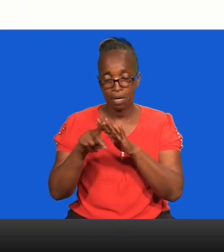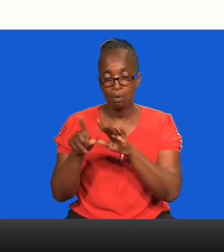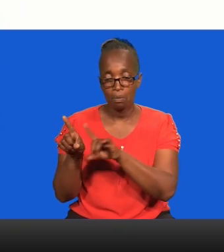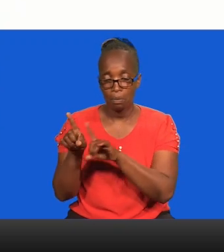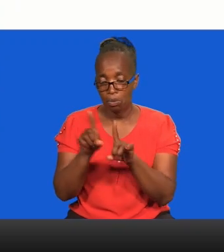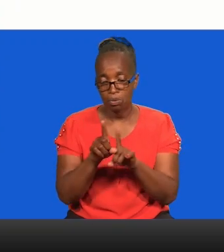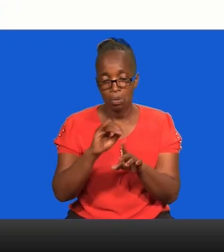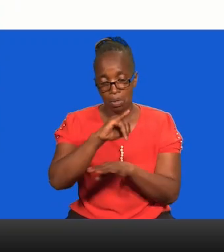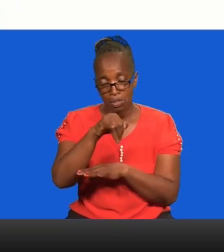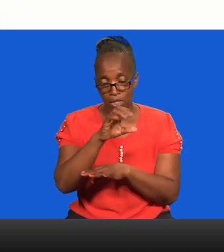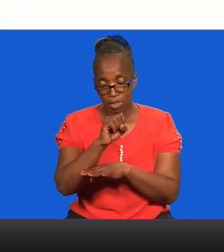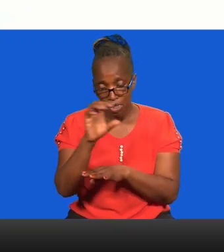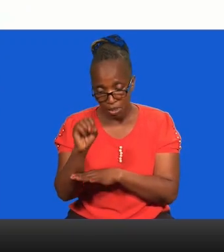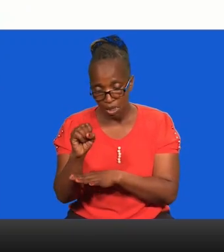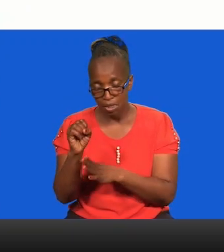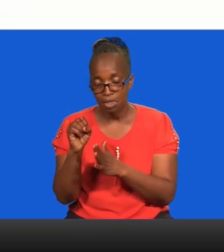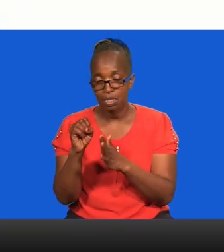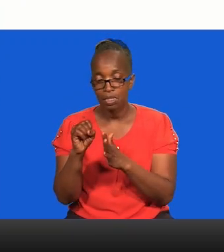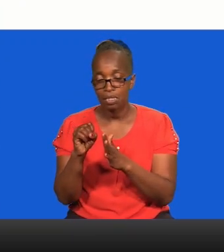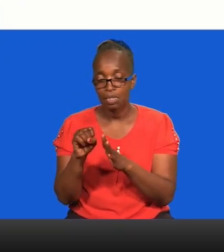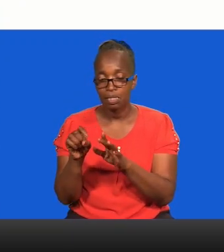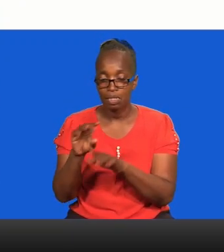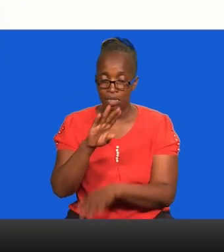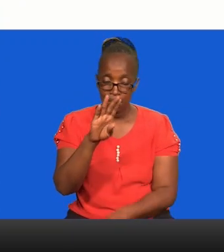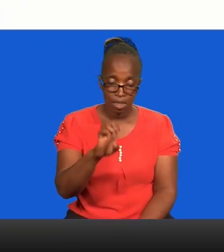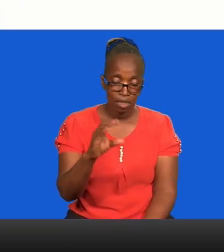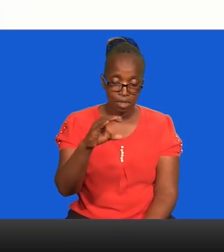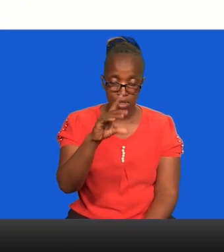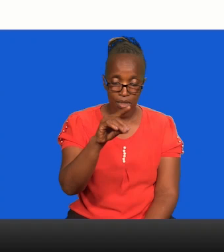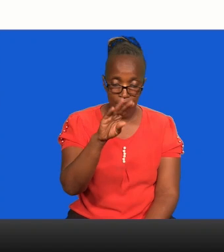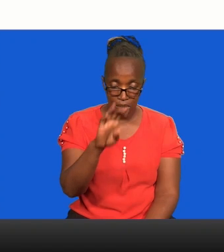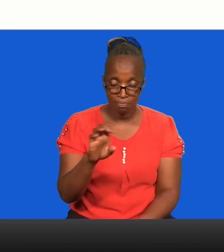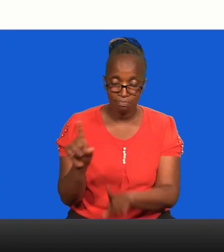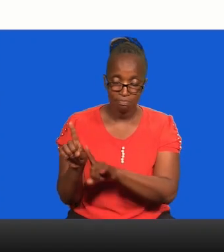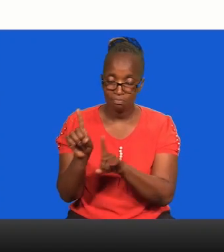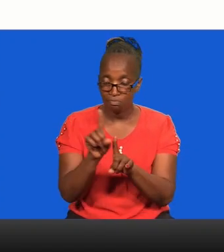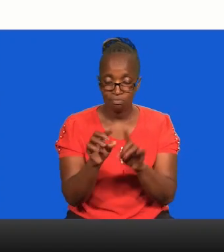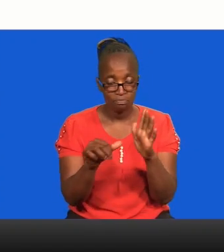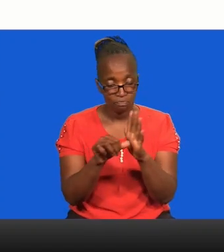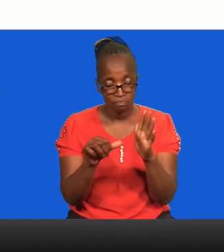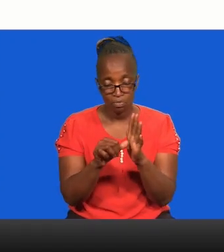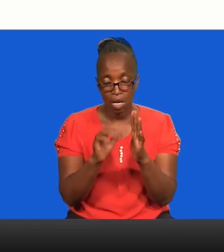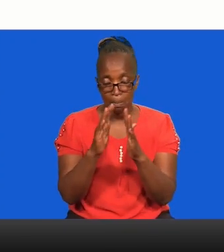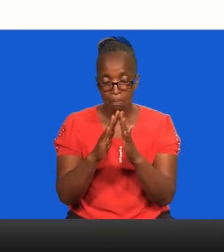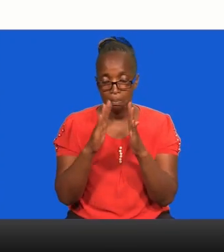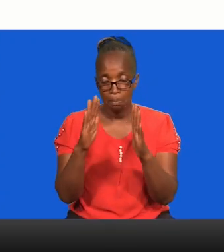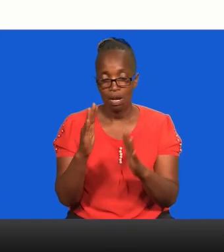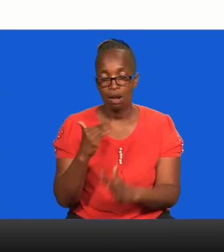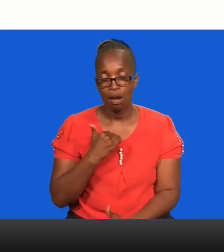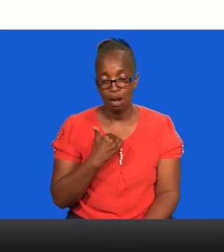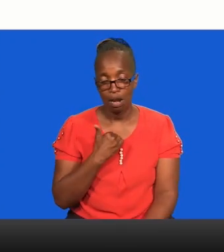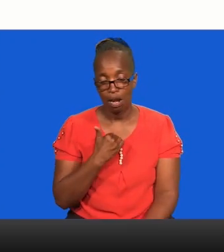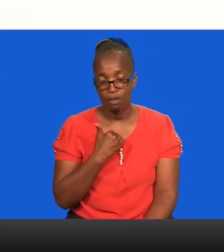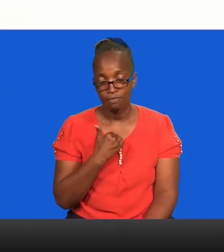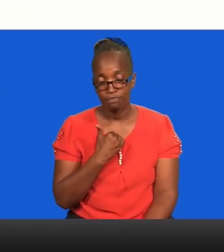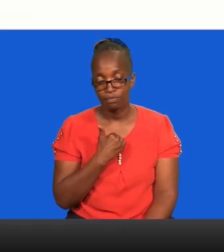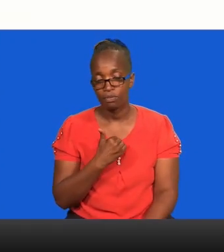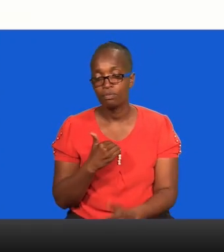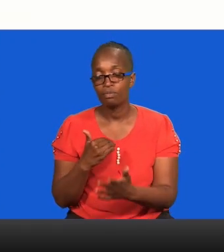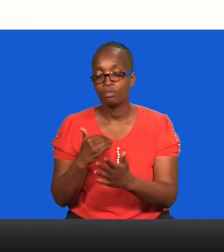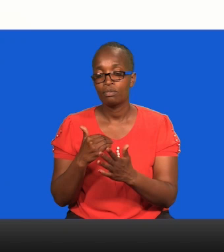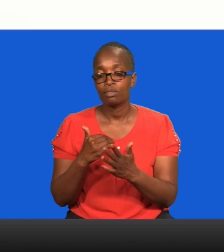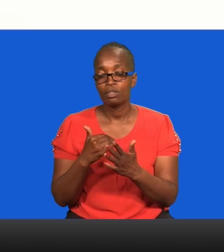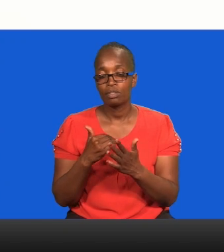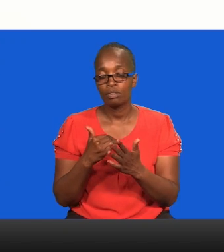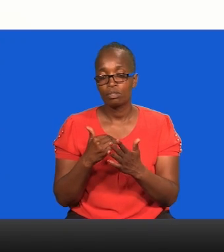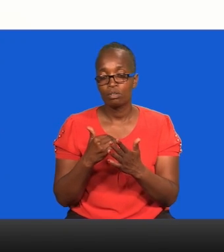DSS, hata hawa wa ECD ambaye county yetu inashughulika. We have a very terrible shortage. Na wakati tuko na